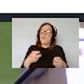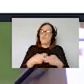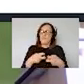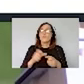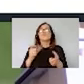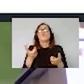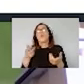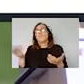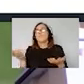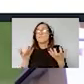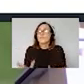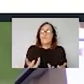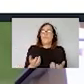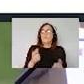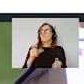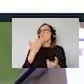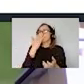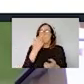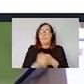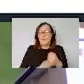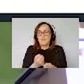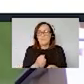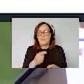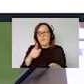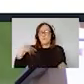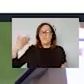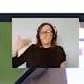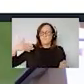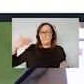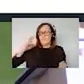na przykład, jak chcą pracować. Drodzy Państwo, ja mówię,